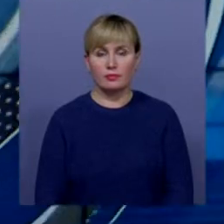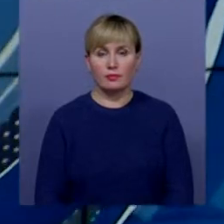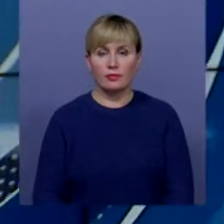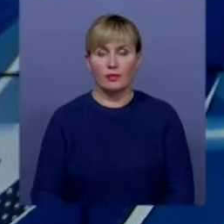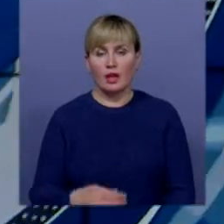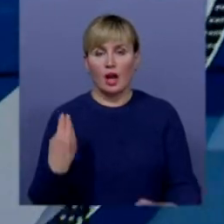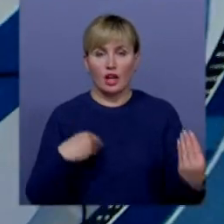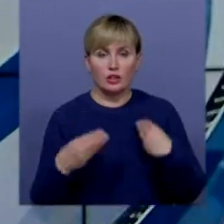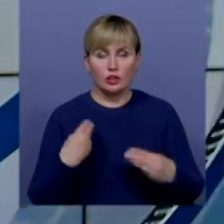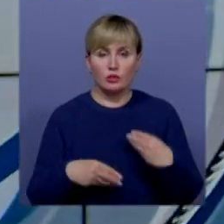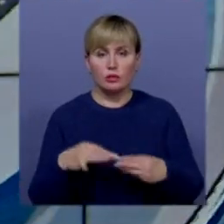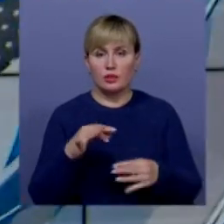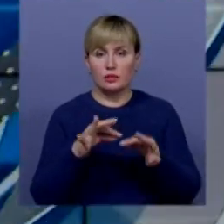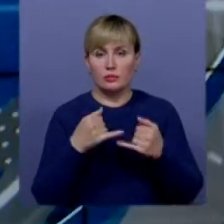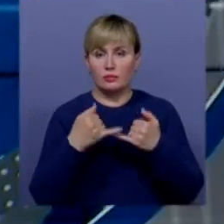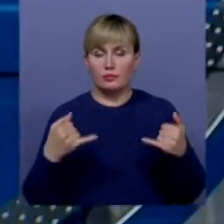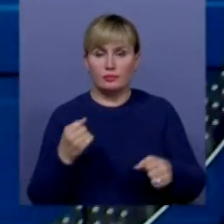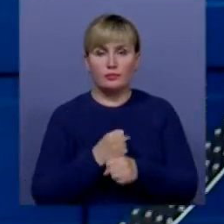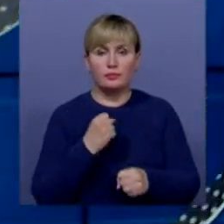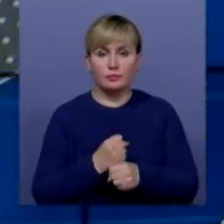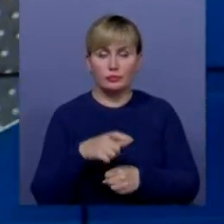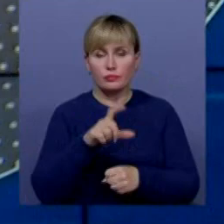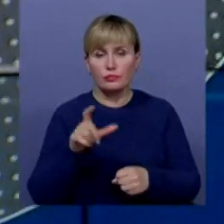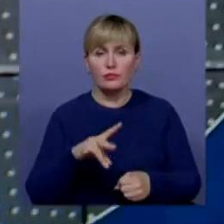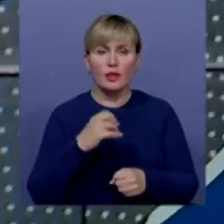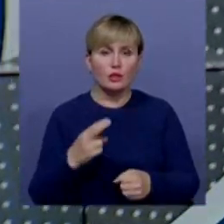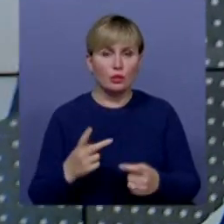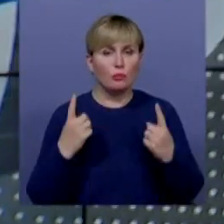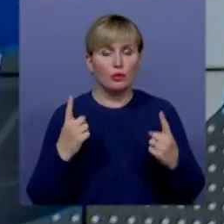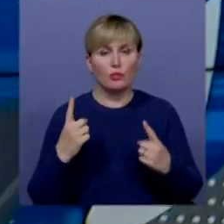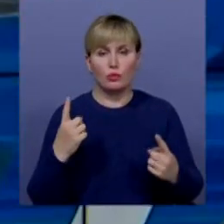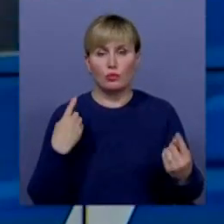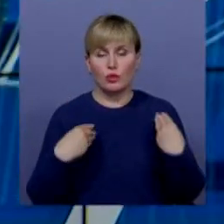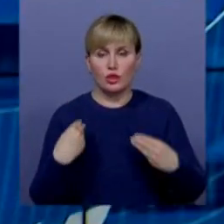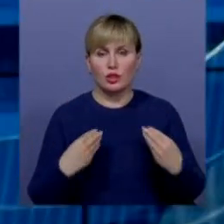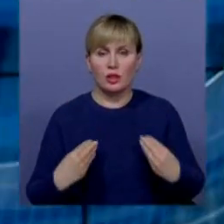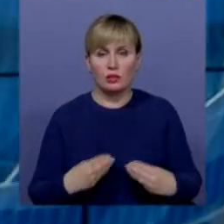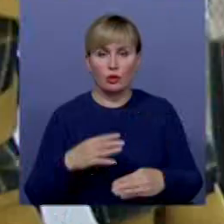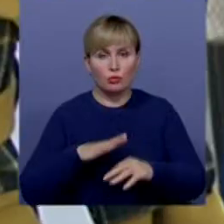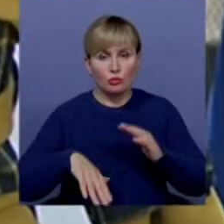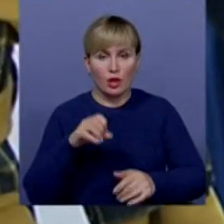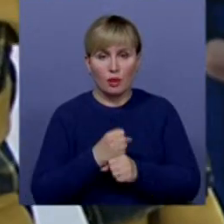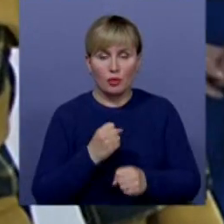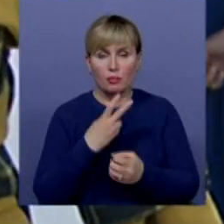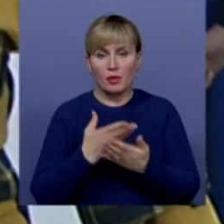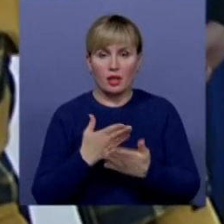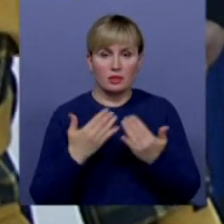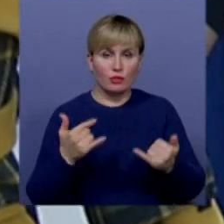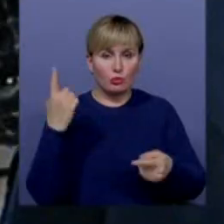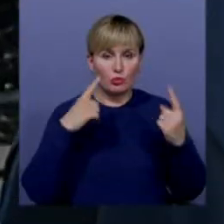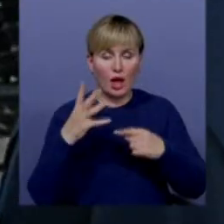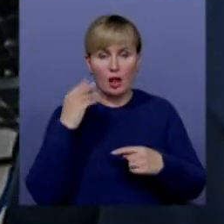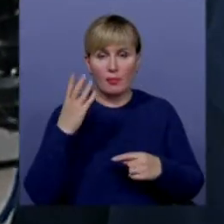Бесшовную одежду из войлока, стилизованные изображения людей, национальные ювелирные украшения. Произведения ручной работы представили сегодня в музее